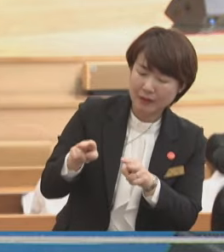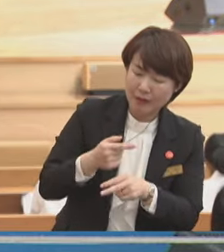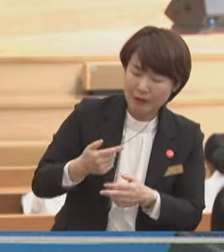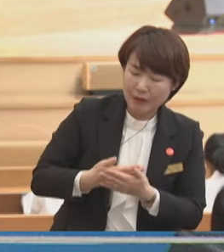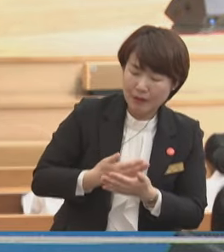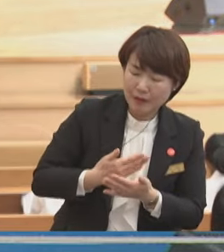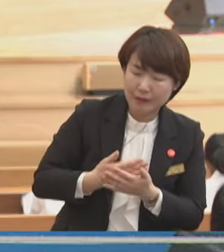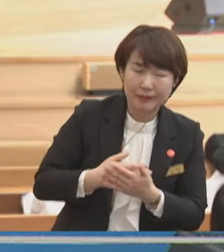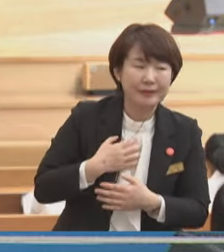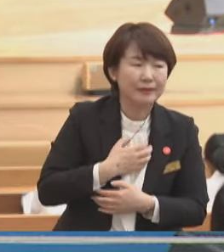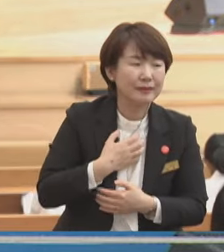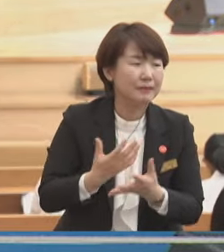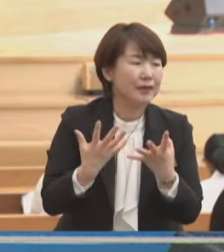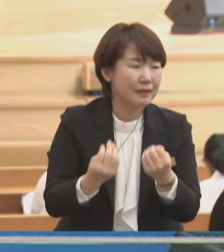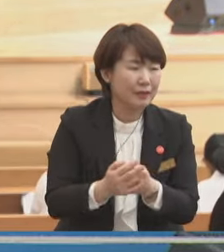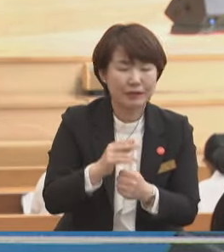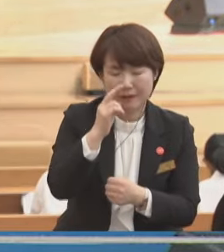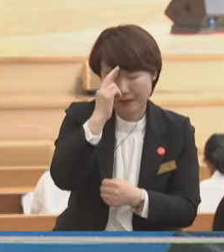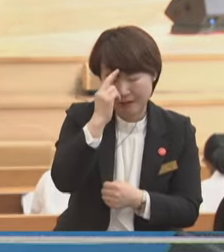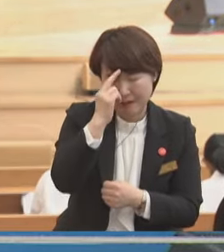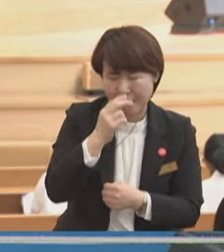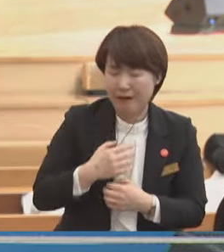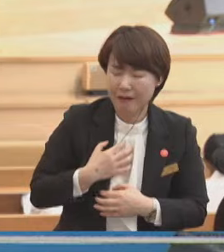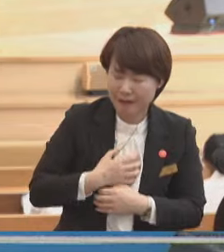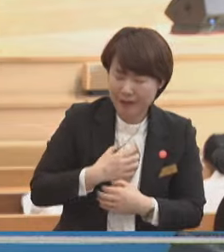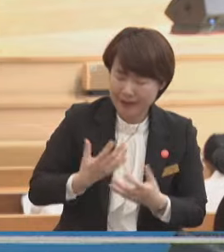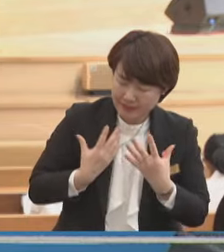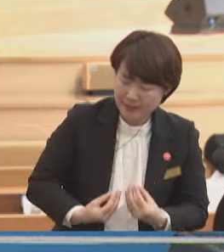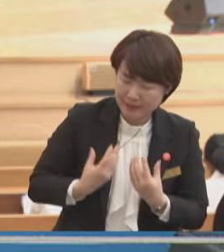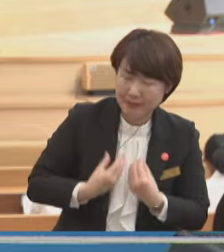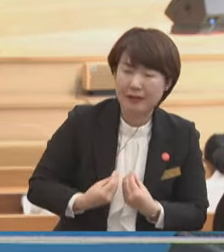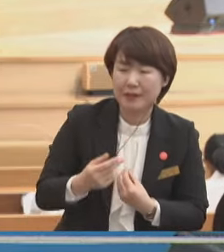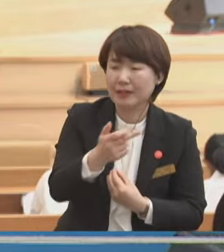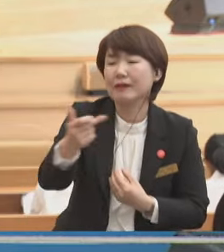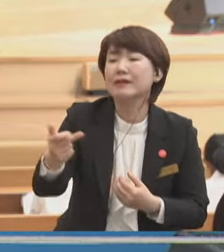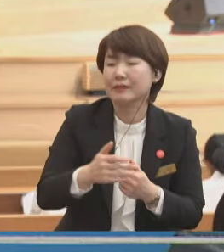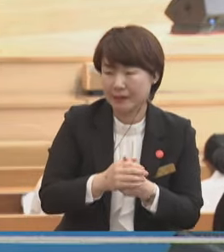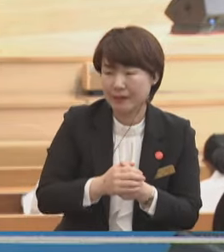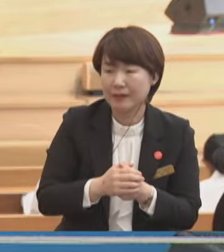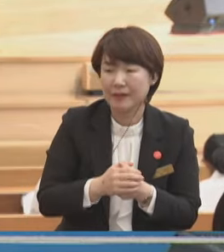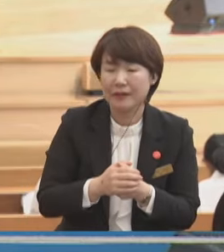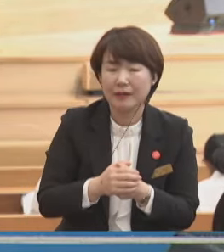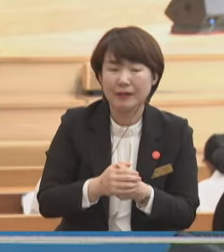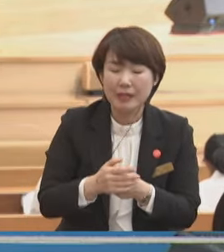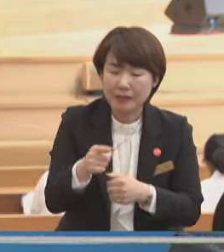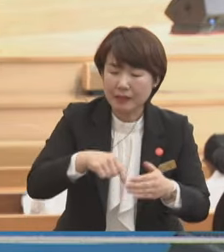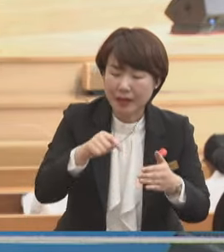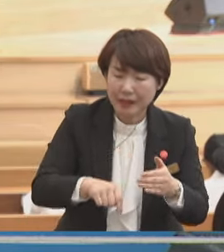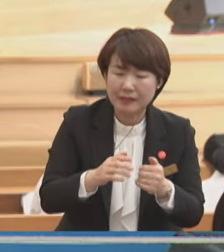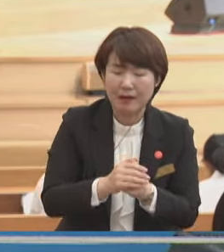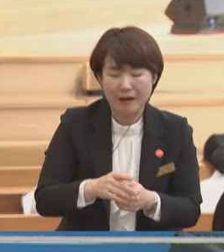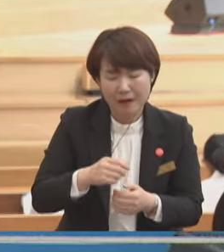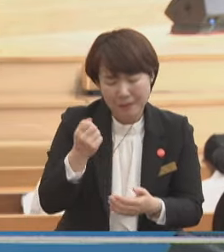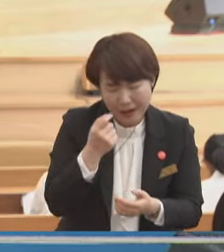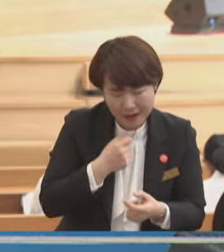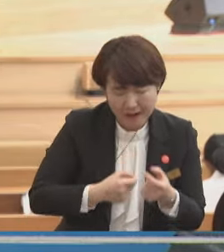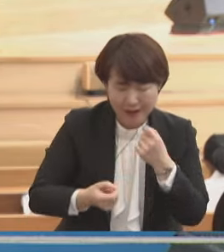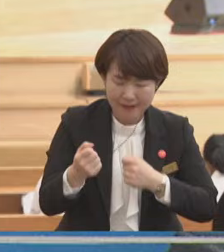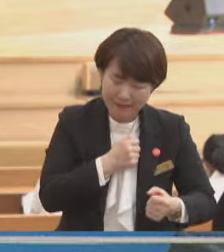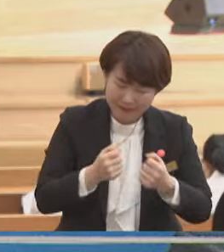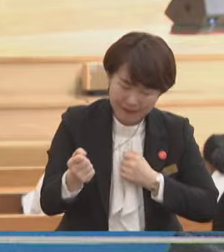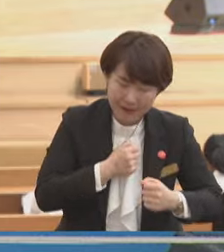걱정이 많았겠어요 근심과 걱정과 절망의 낙담 가운데 있는 그런 상황 속에 막 탄식하고 있는 상황